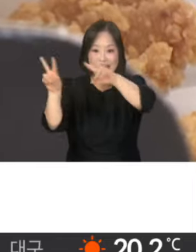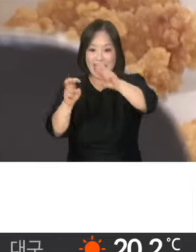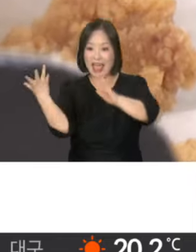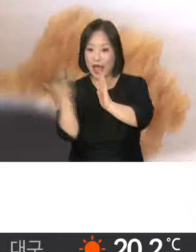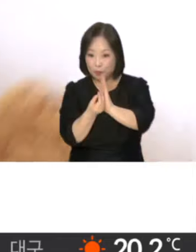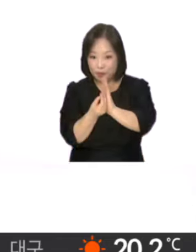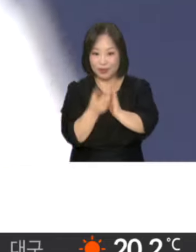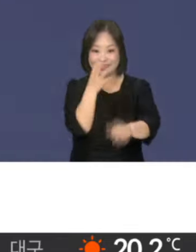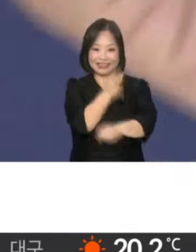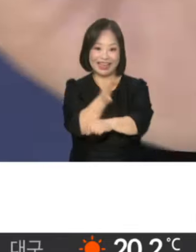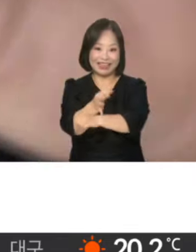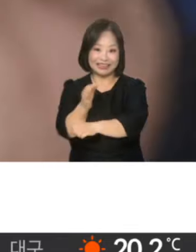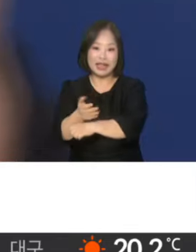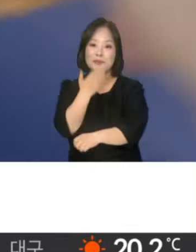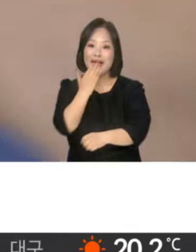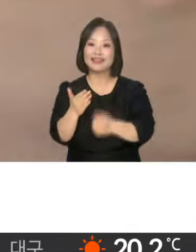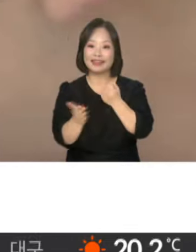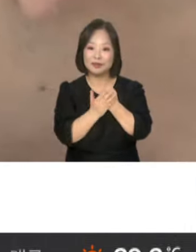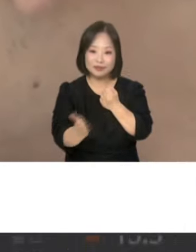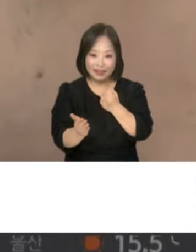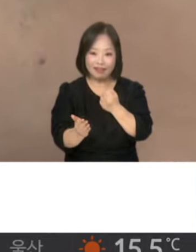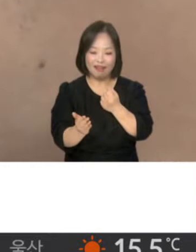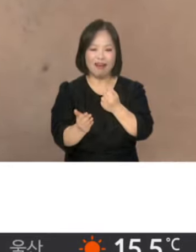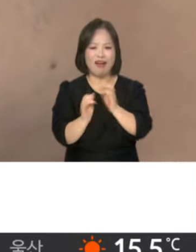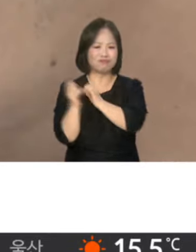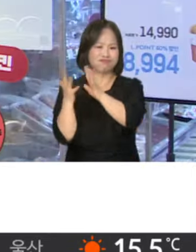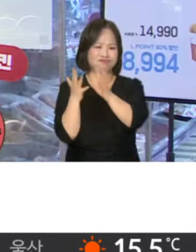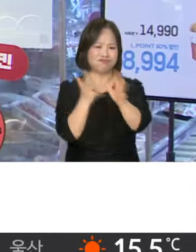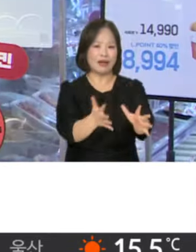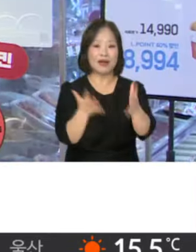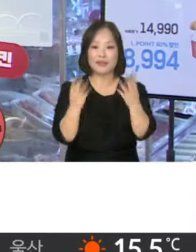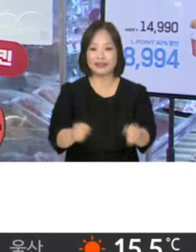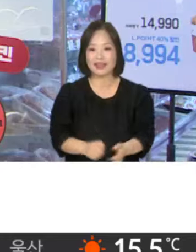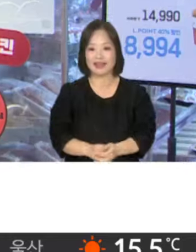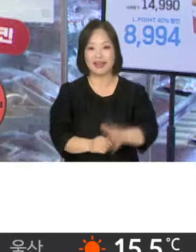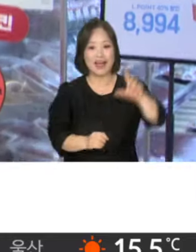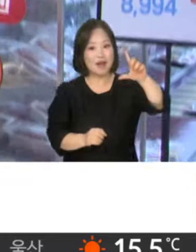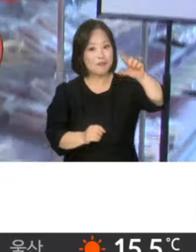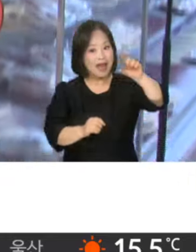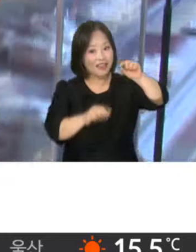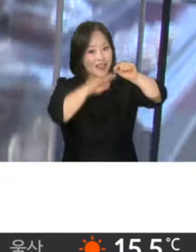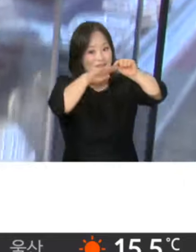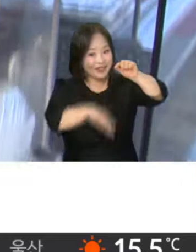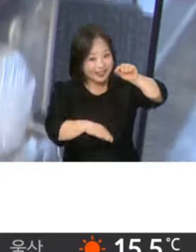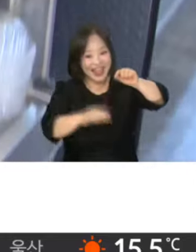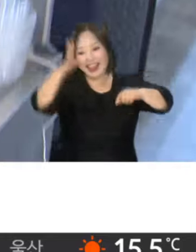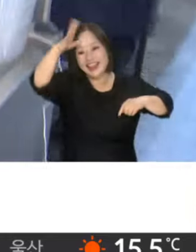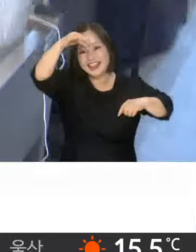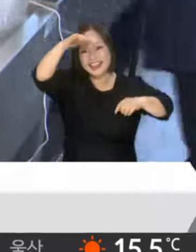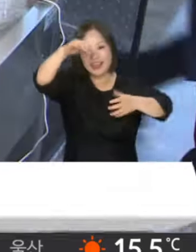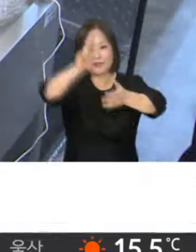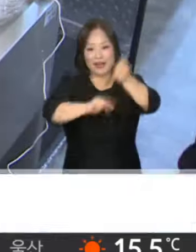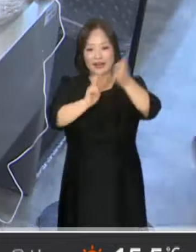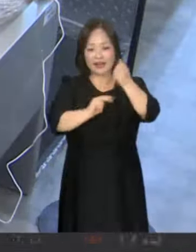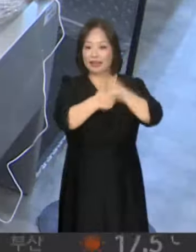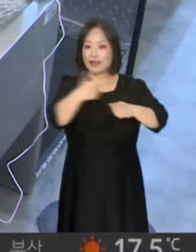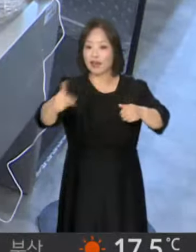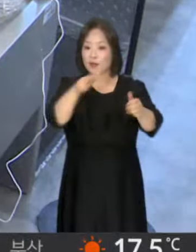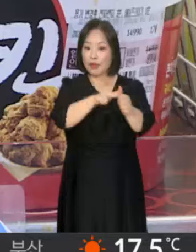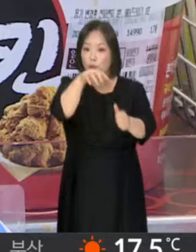가격으로 구매를 해서 드실 수 있기 때문에 그때 수요가 높습니다. 만 원이 채 되지 않는 가격으로 치킨을 팔고 있는 대형마트들의